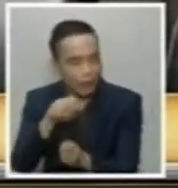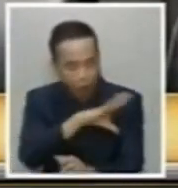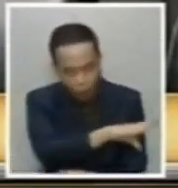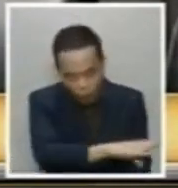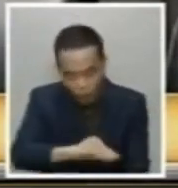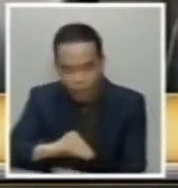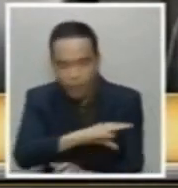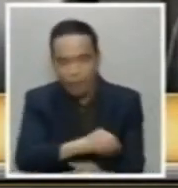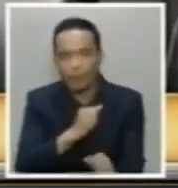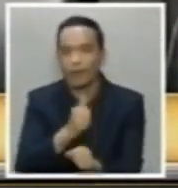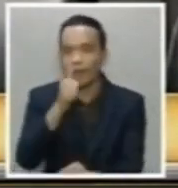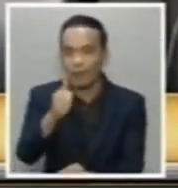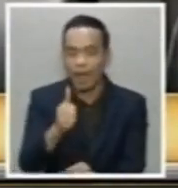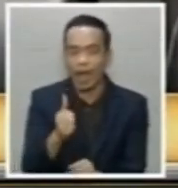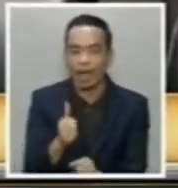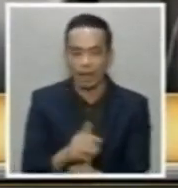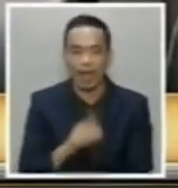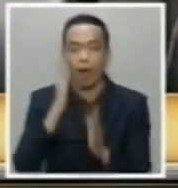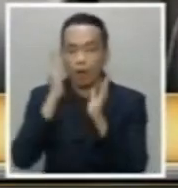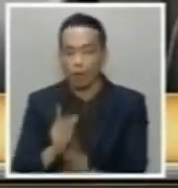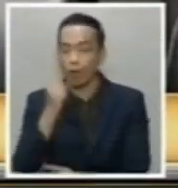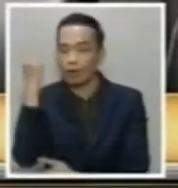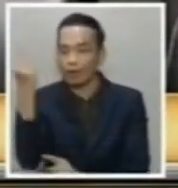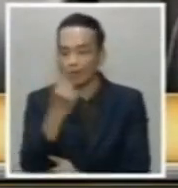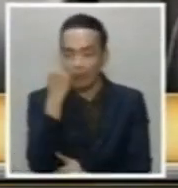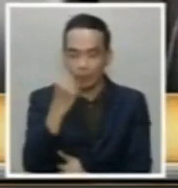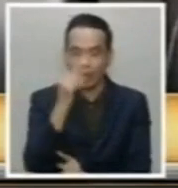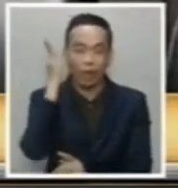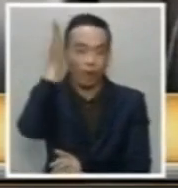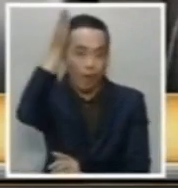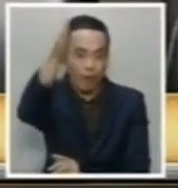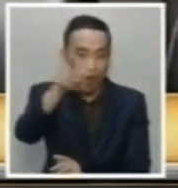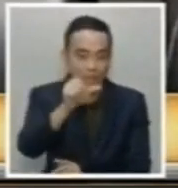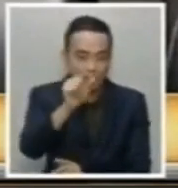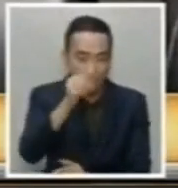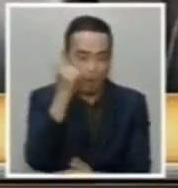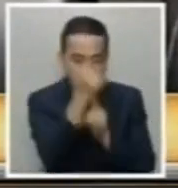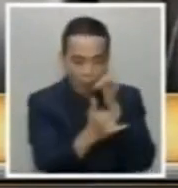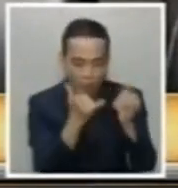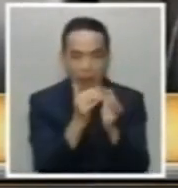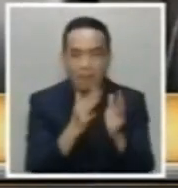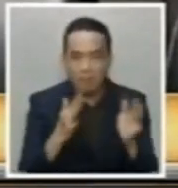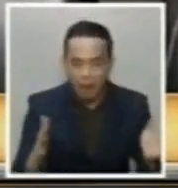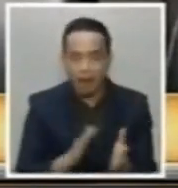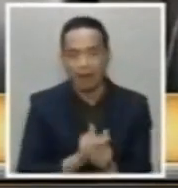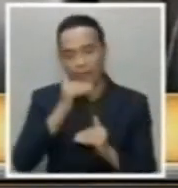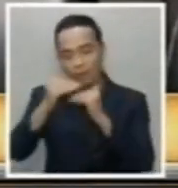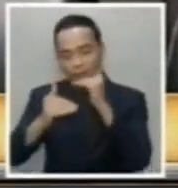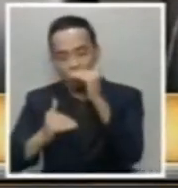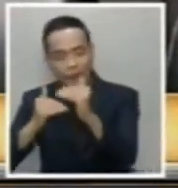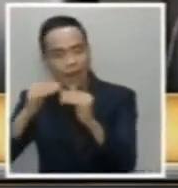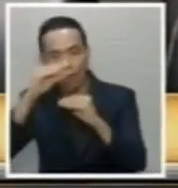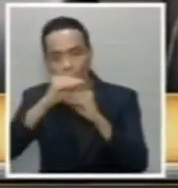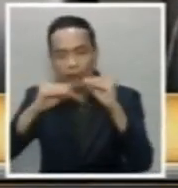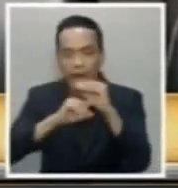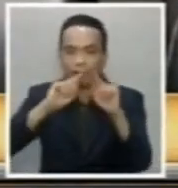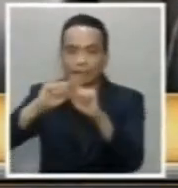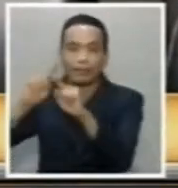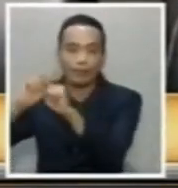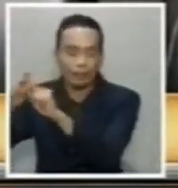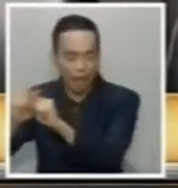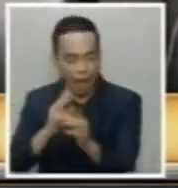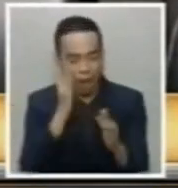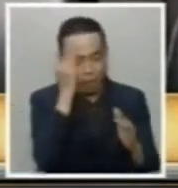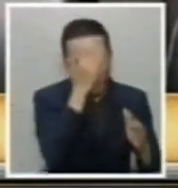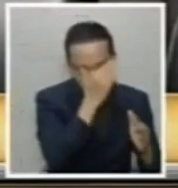สามารถรองรับนักท่องเที่ยวในอีก20ปีข้างหน้าได้และยังสามารถพัฒนาโครงการโดยต่อยอดในการจัดภูมิทัศน์เพื่อ